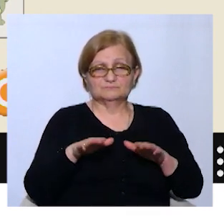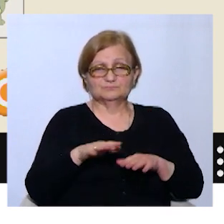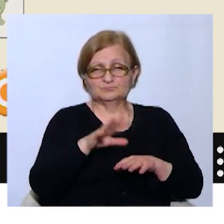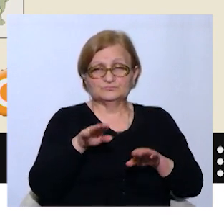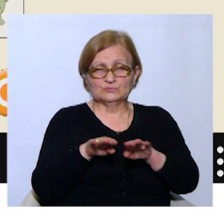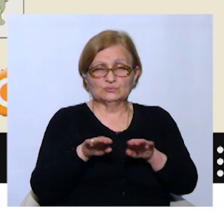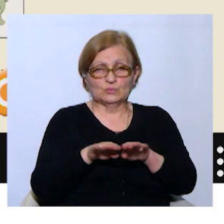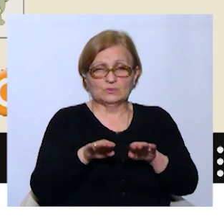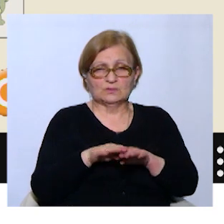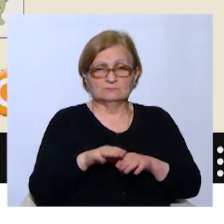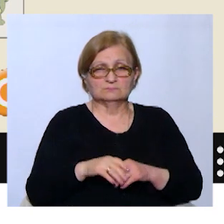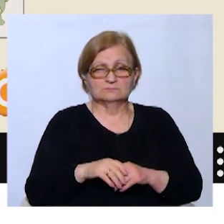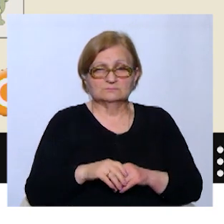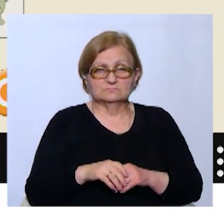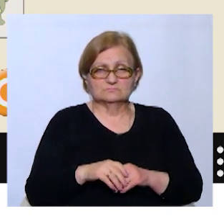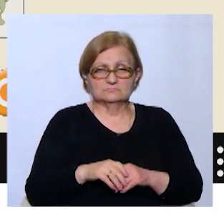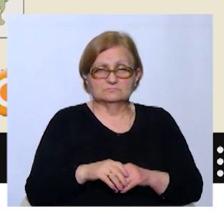ტოლია.